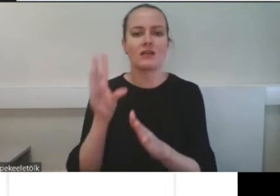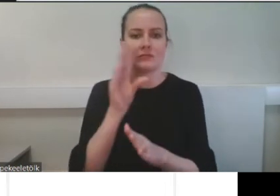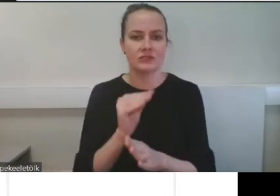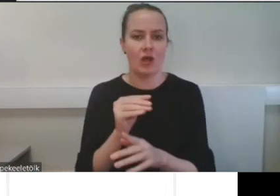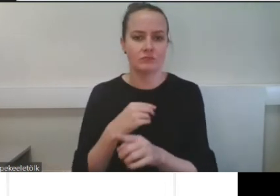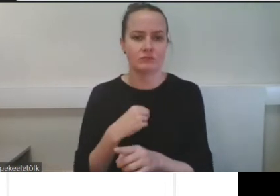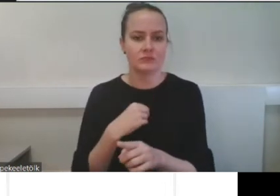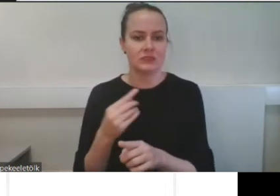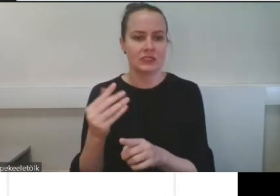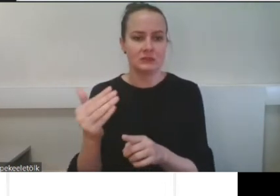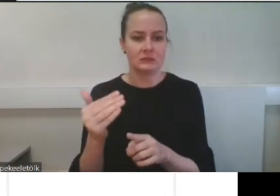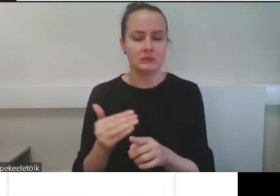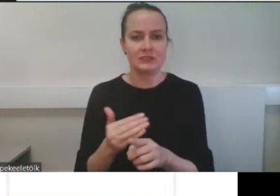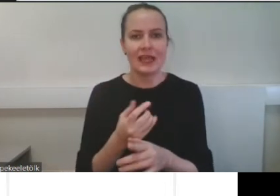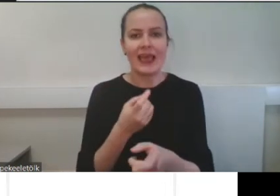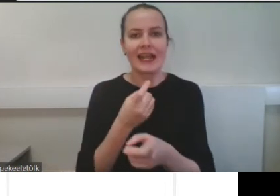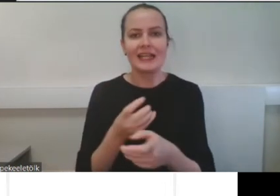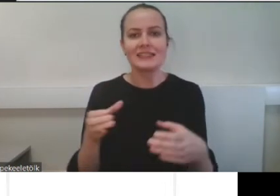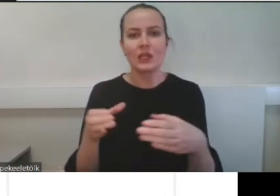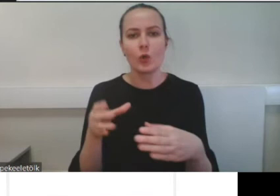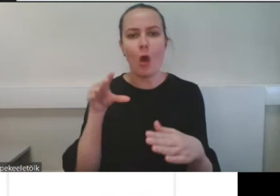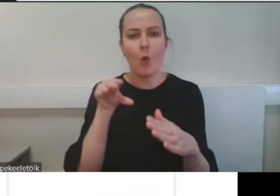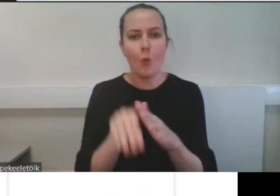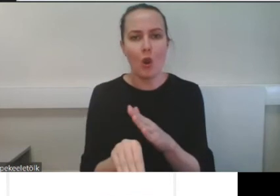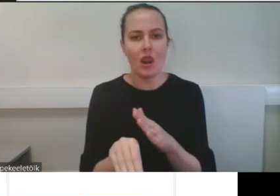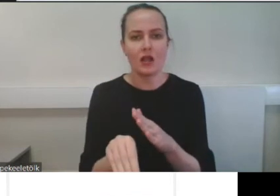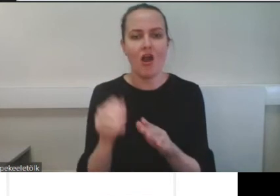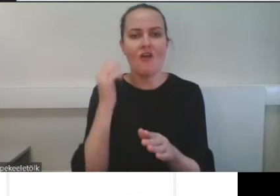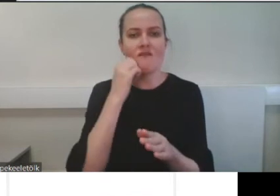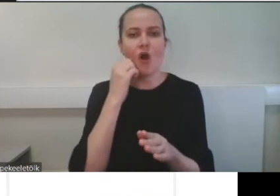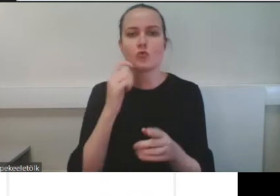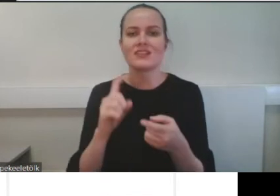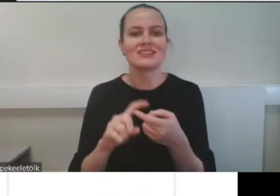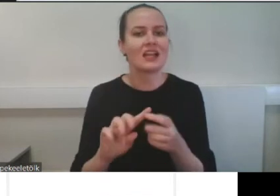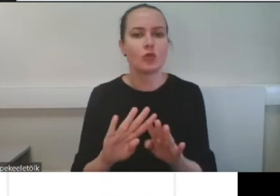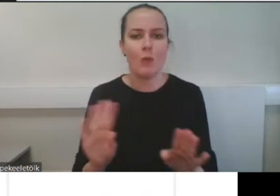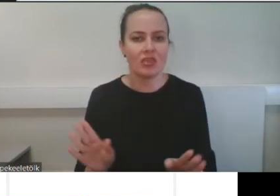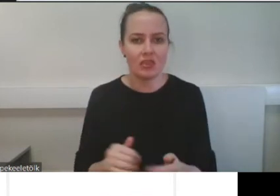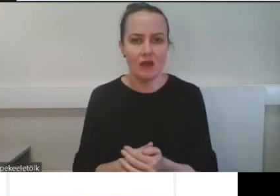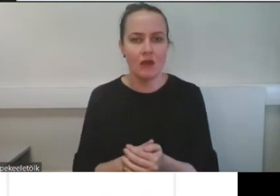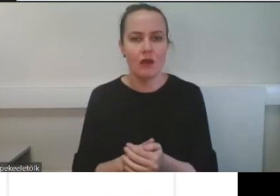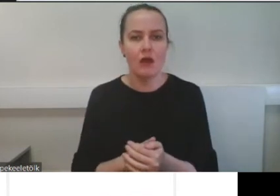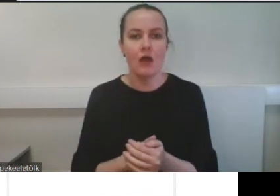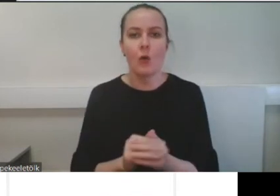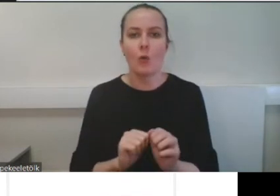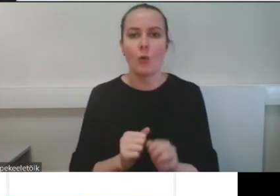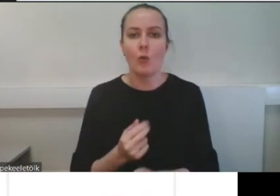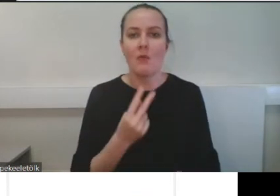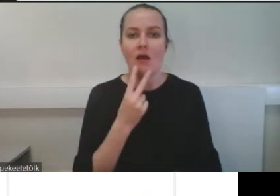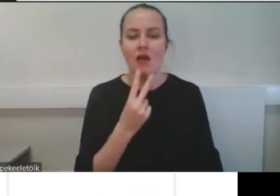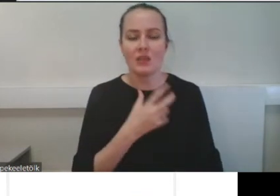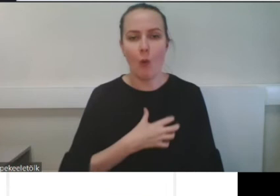nagu hea võrdluse. Ja minu jaoks on siin huvitav nagu see moment, et kui puudega inimestest on